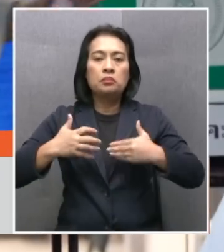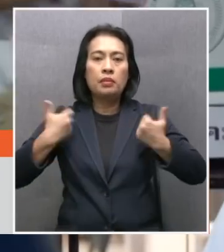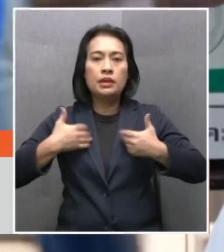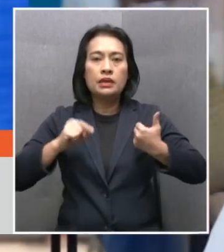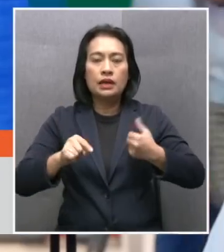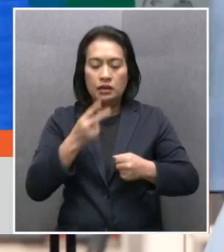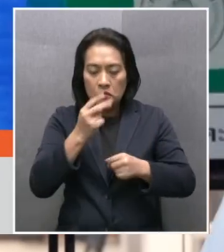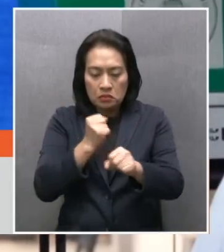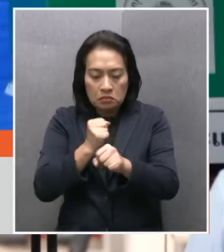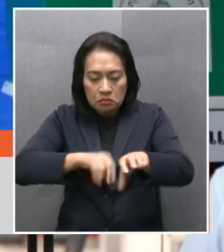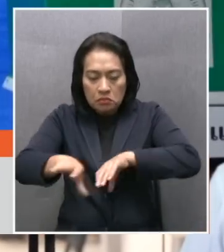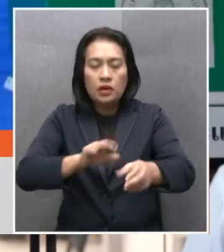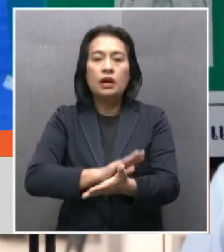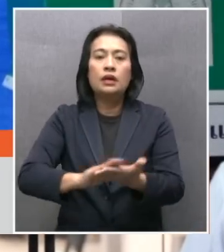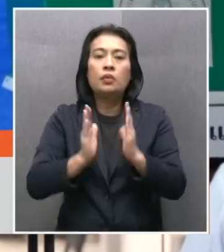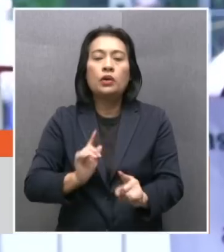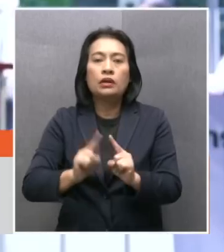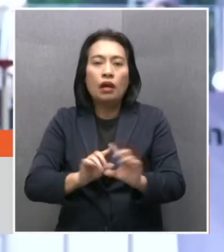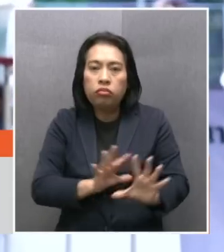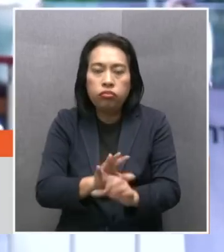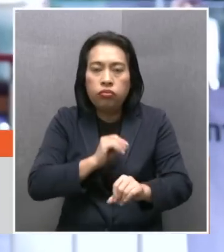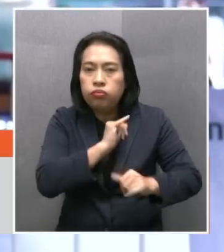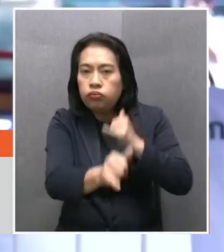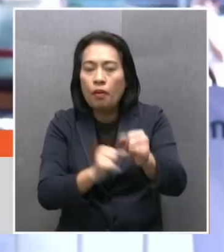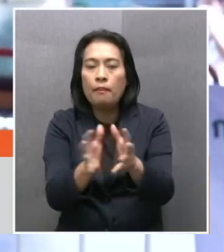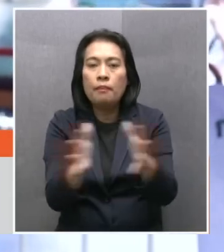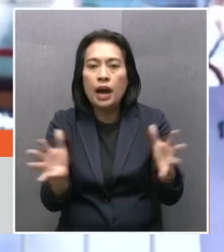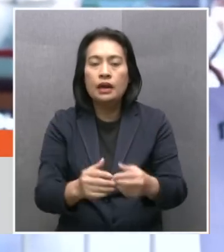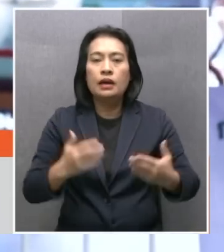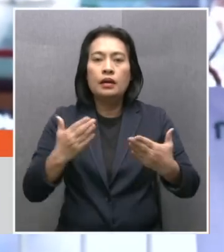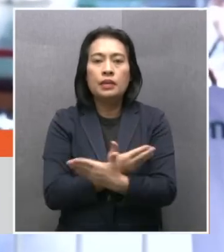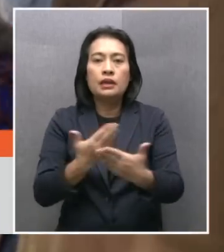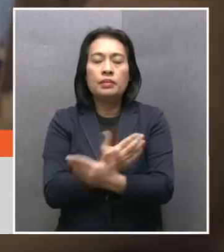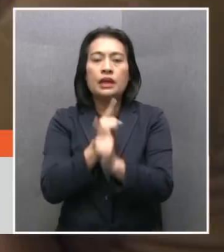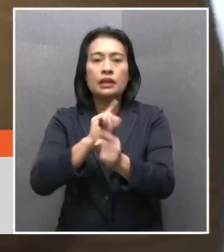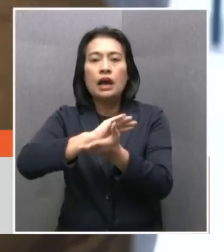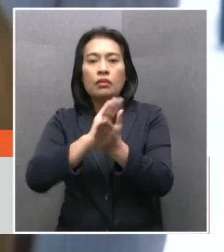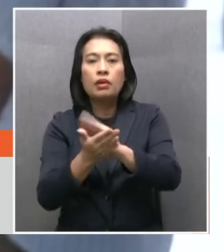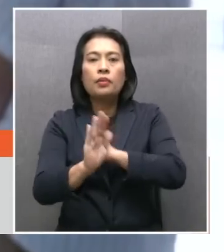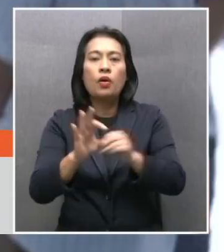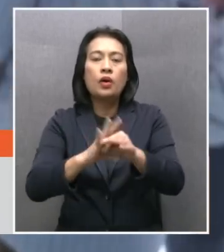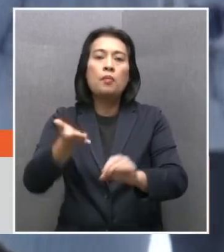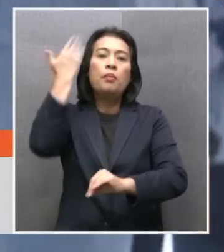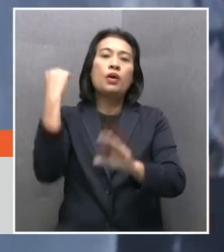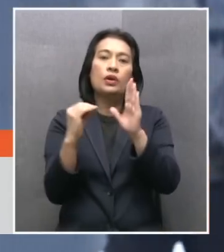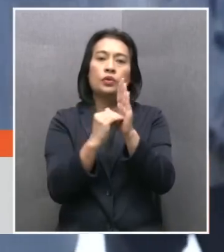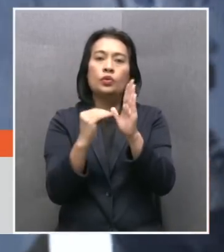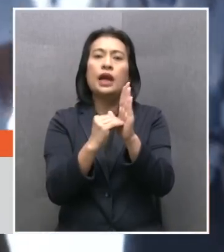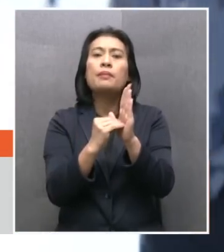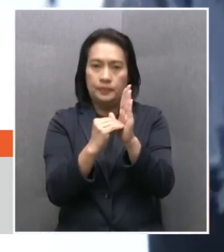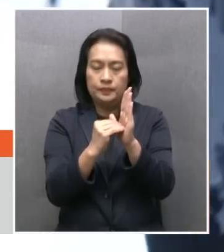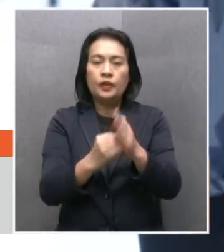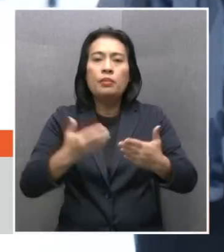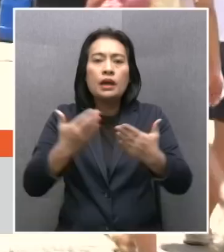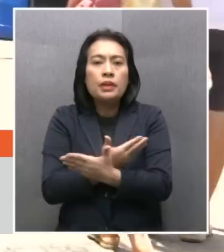เรียบร้อยและมีผู้คนออกมาจำนวนมากซึ่งการเปลี่ยนแปลงก็เปลี่ยนไปตามแต่ละยุคในอดีตกรุงเทพมหานครก็มีการเปลี่ยนแปลง